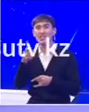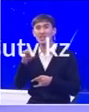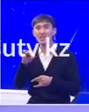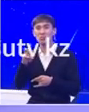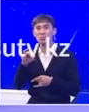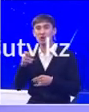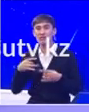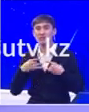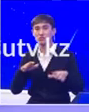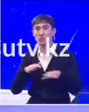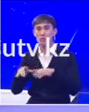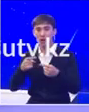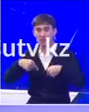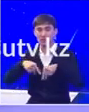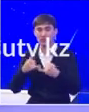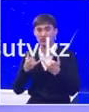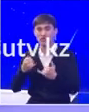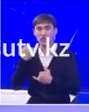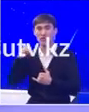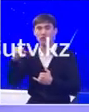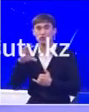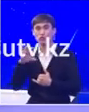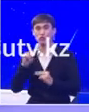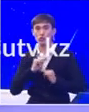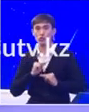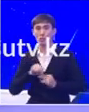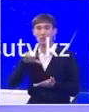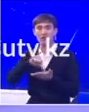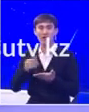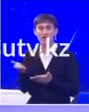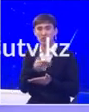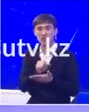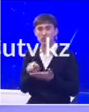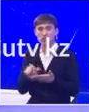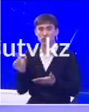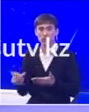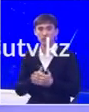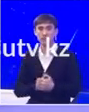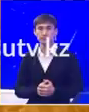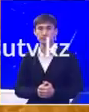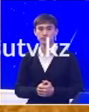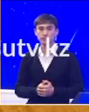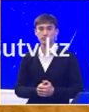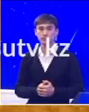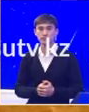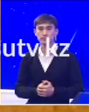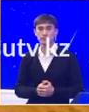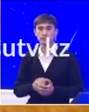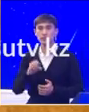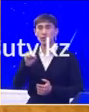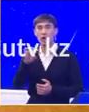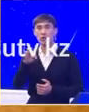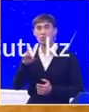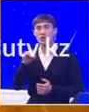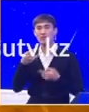торжественном мероприятии, организованном в честь героев социалистического труда, побывала и наша съемочная группа. Нурмолда